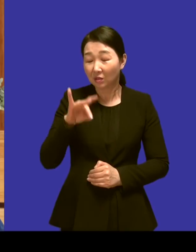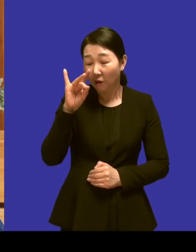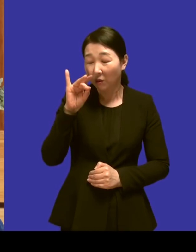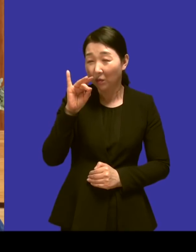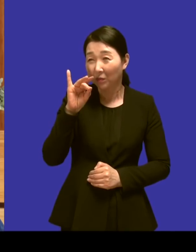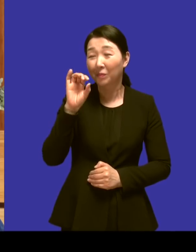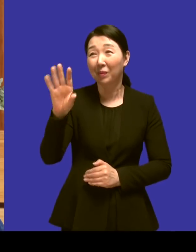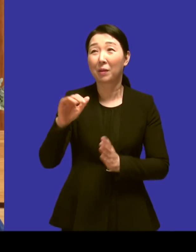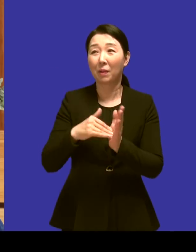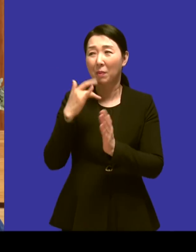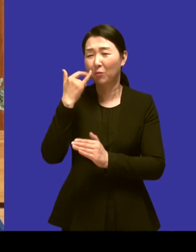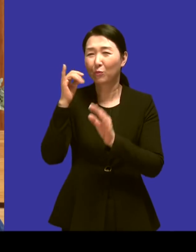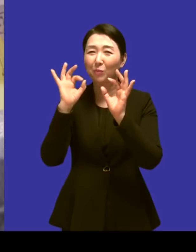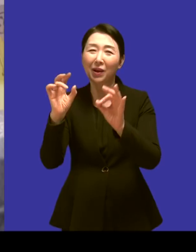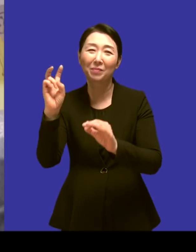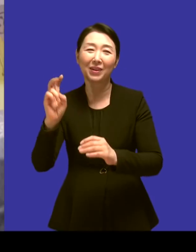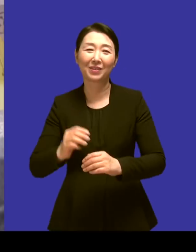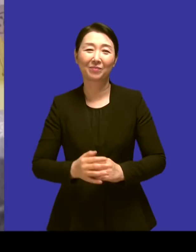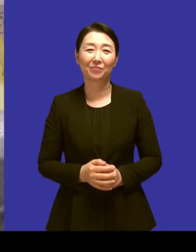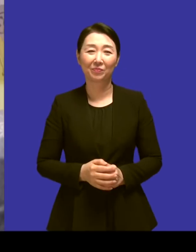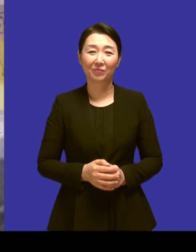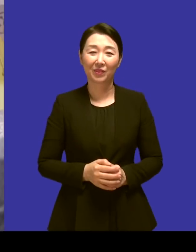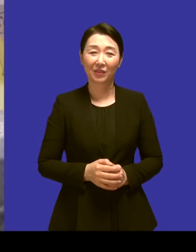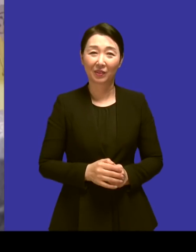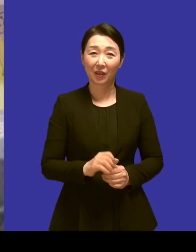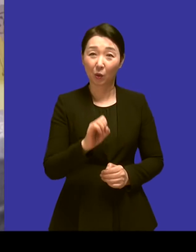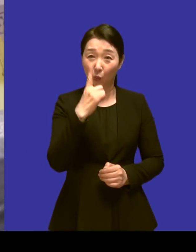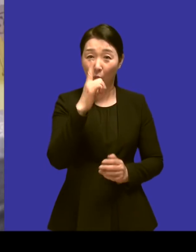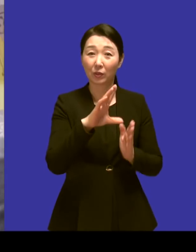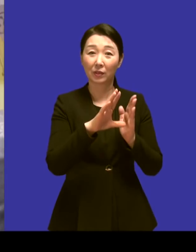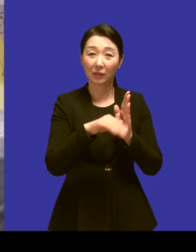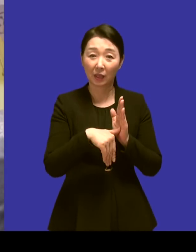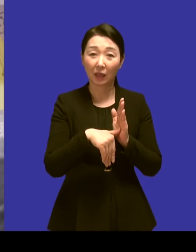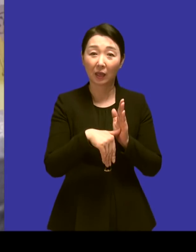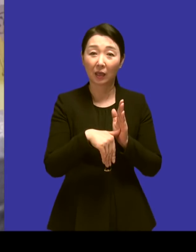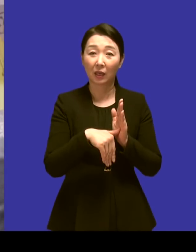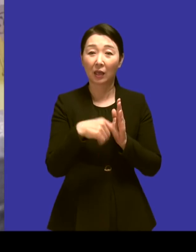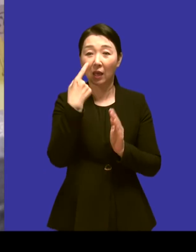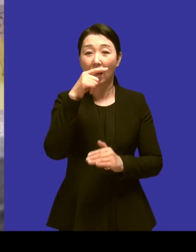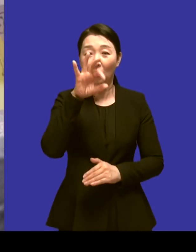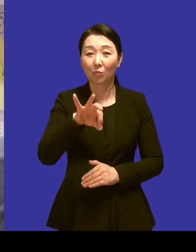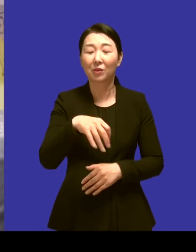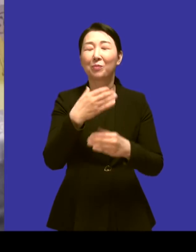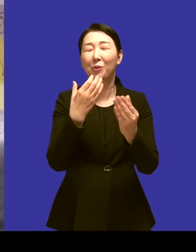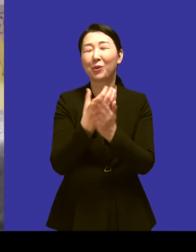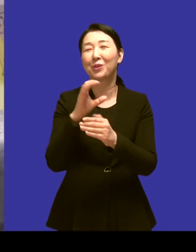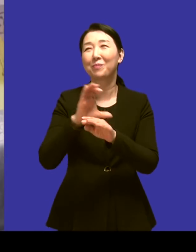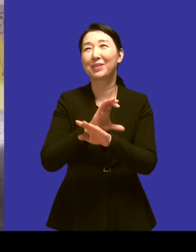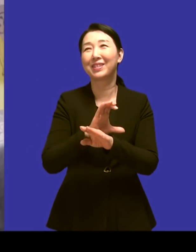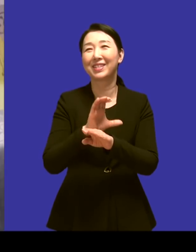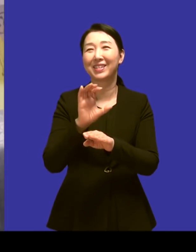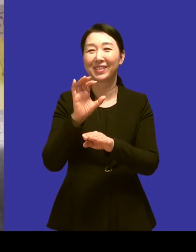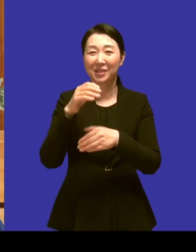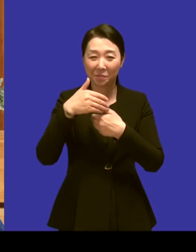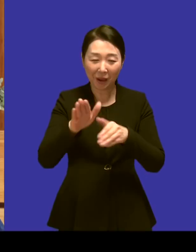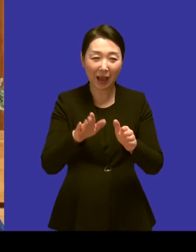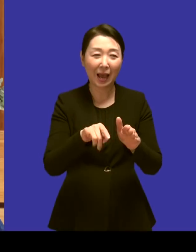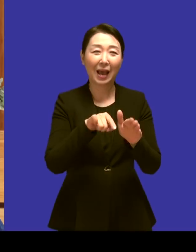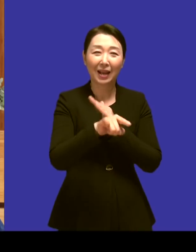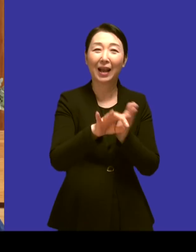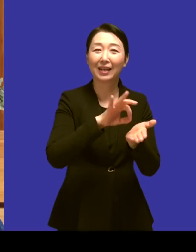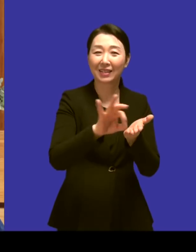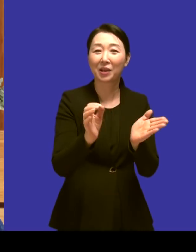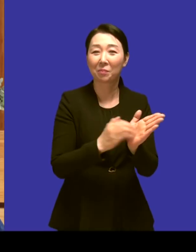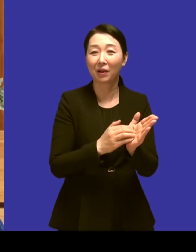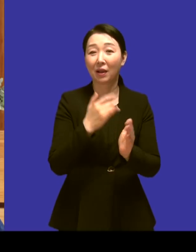부모님께서 보실 거거든요. 예, 네. 보시죠. 예. 고등학교 1학년 가기 전에 네. 받았던 모든 학원비는 다 PC방으로 탕진했습니다. 아, 약간 그 더